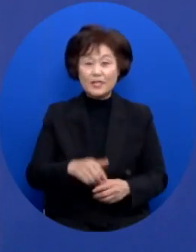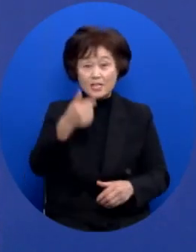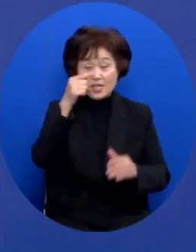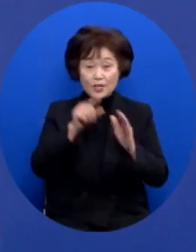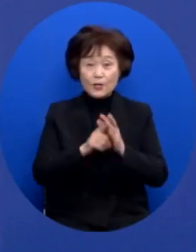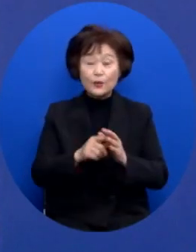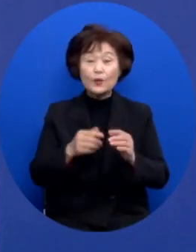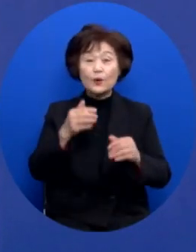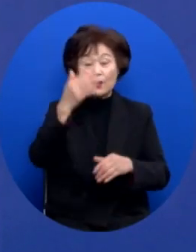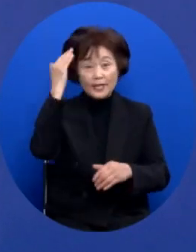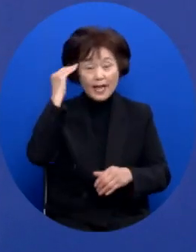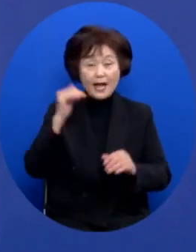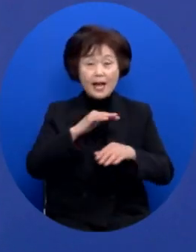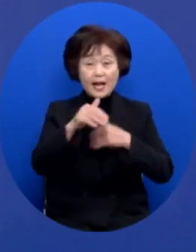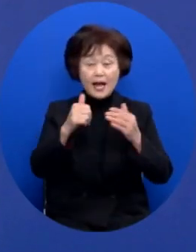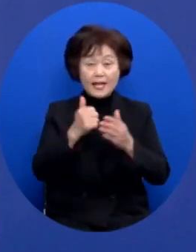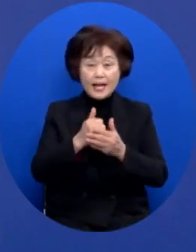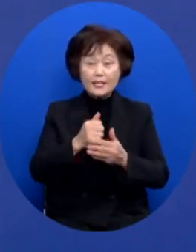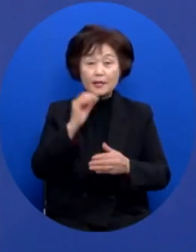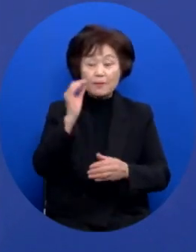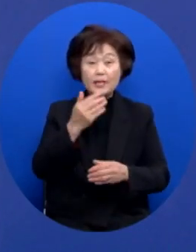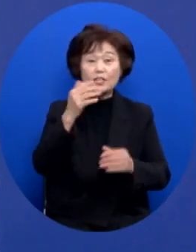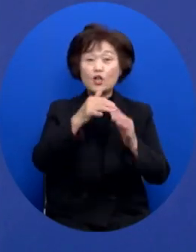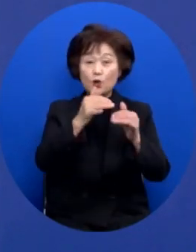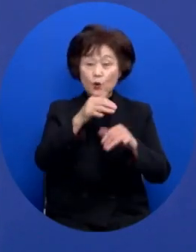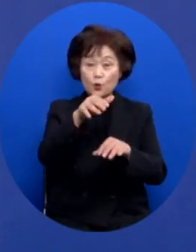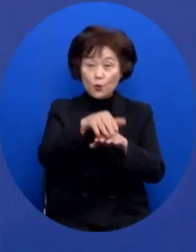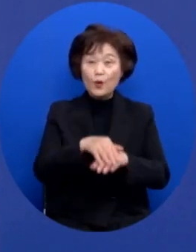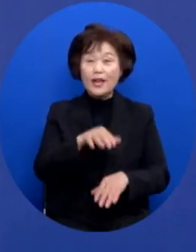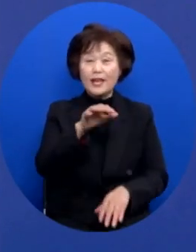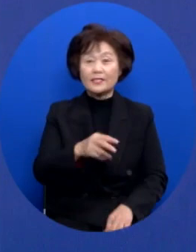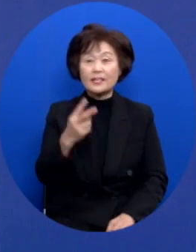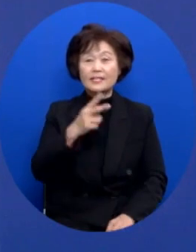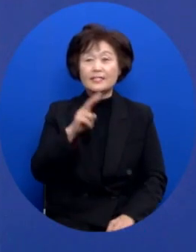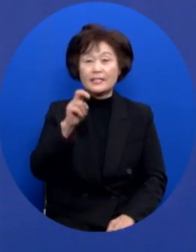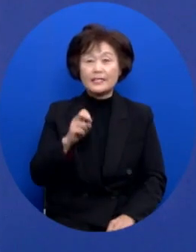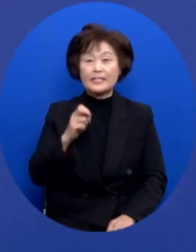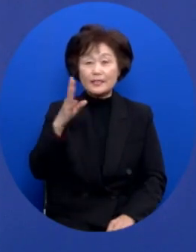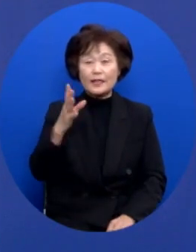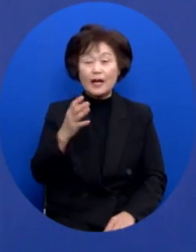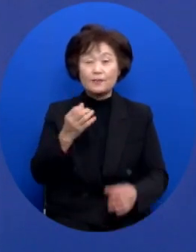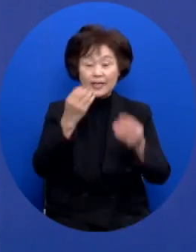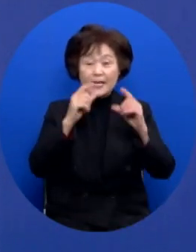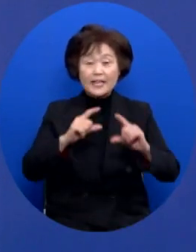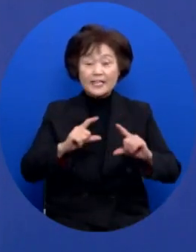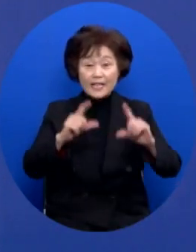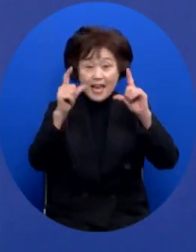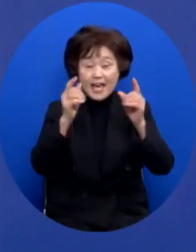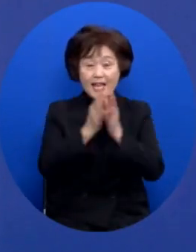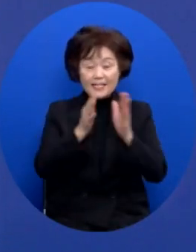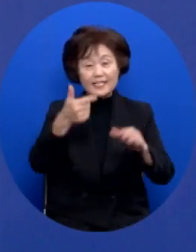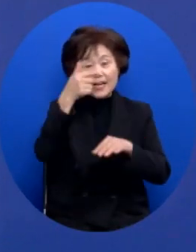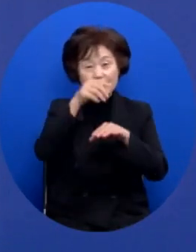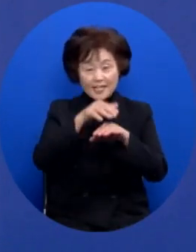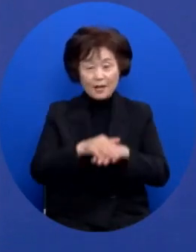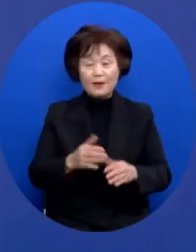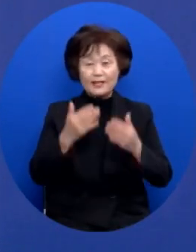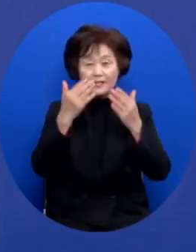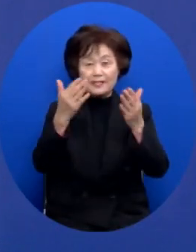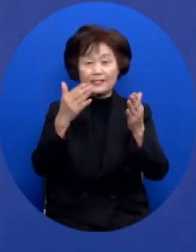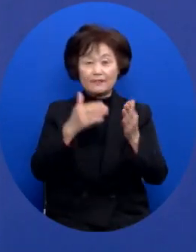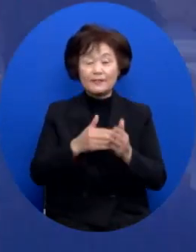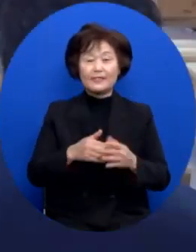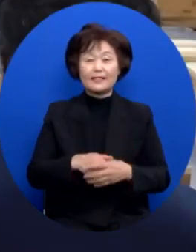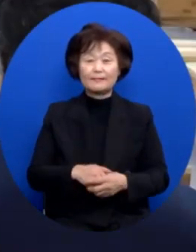기독교 대한 하나님의 성회 신수동 측이 2024년 시무예배를 순복음 서울 진주 초대교회에서